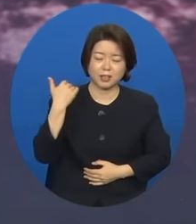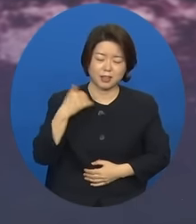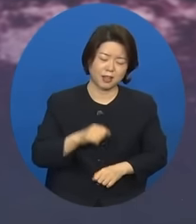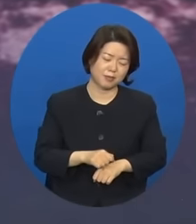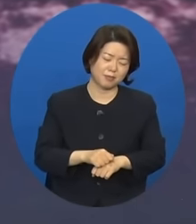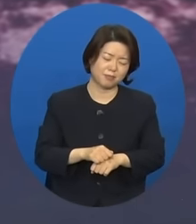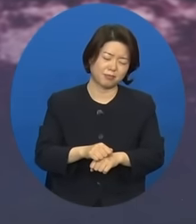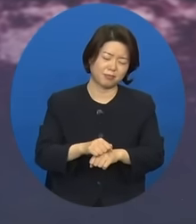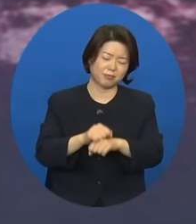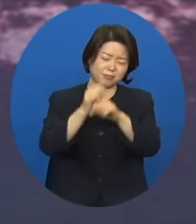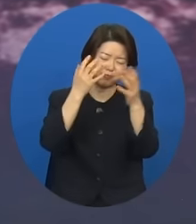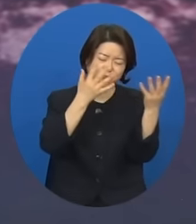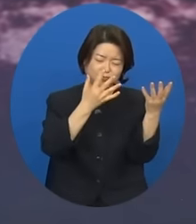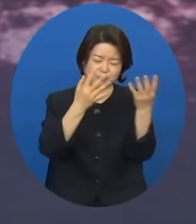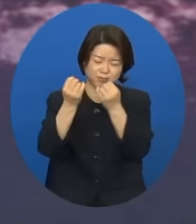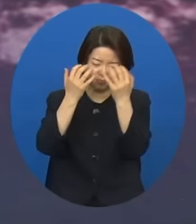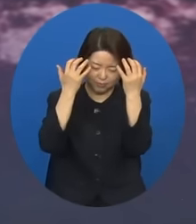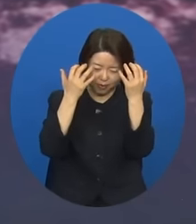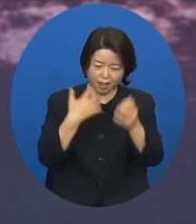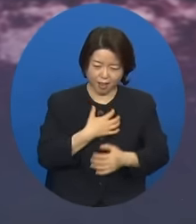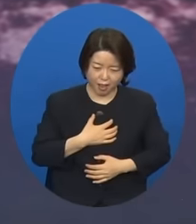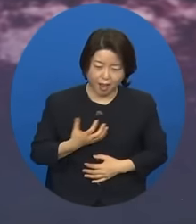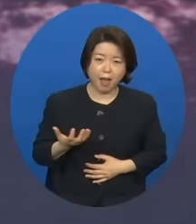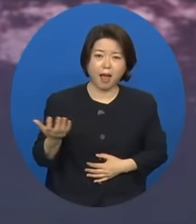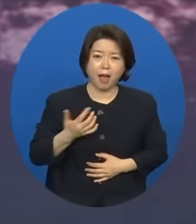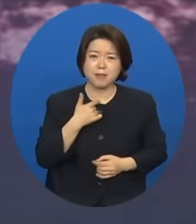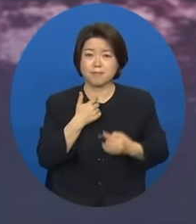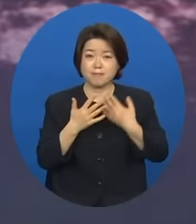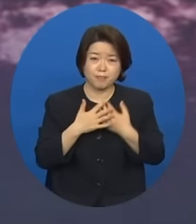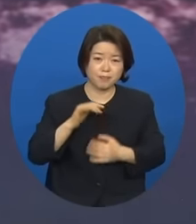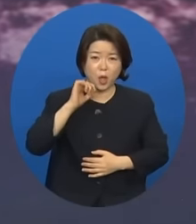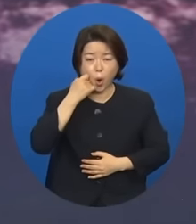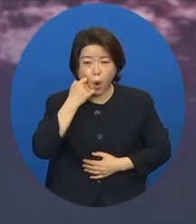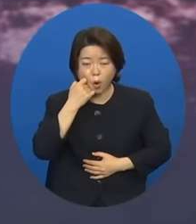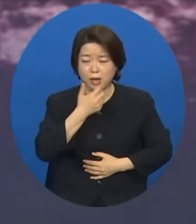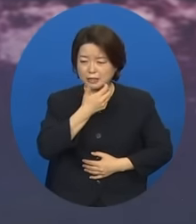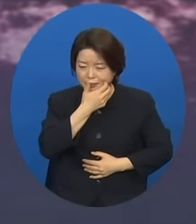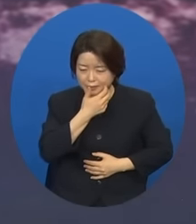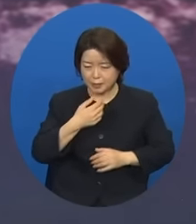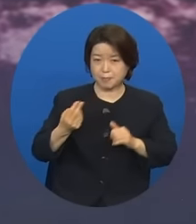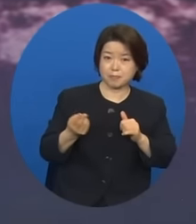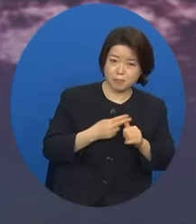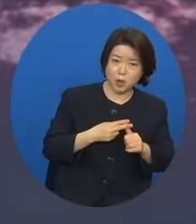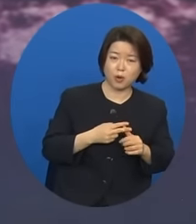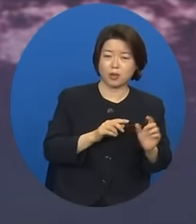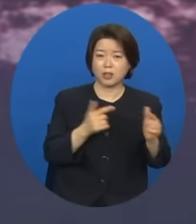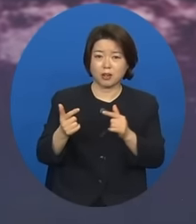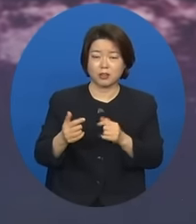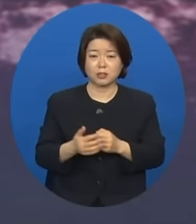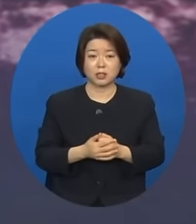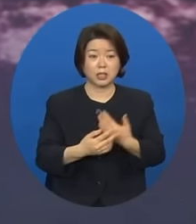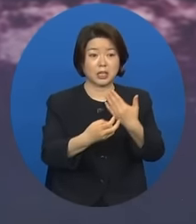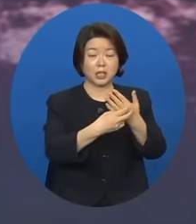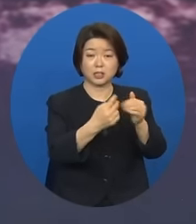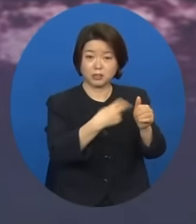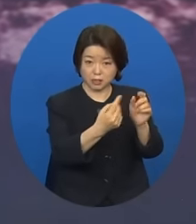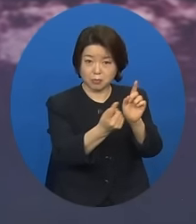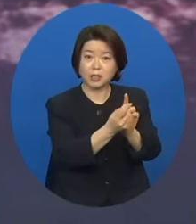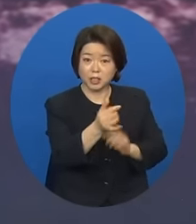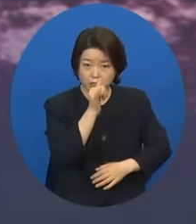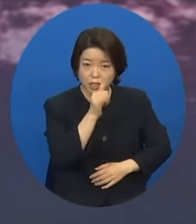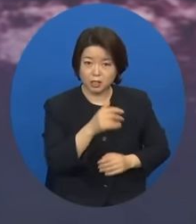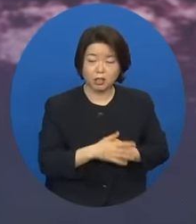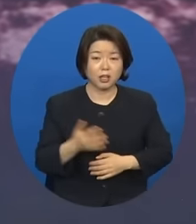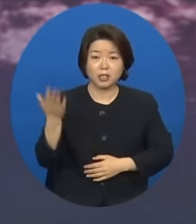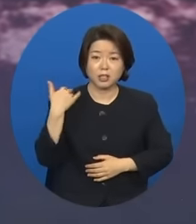수많은 서과 아픔과 여경들 수치와 모욕 러분 의사를 만났다고 했잖아요 그